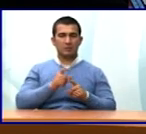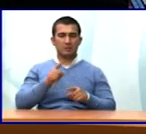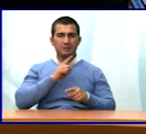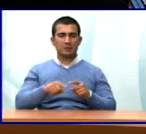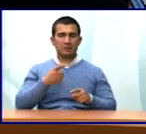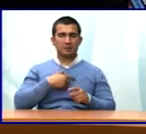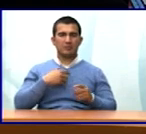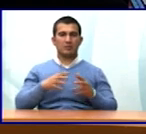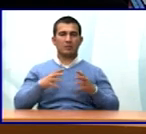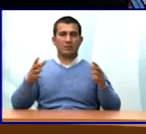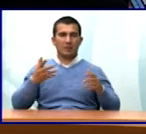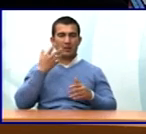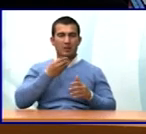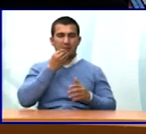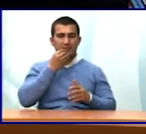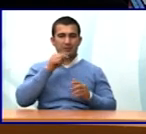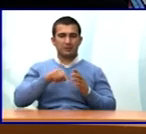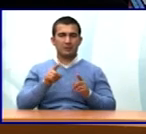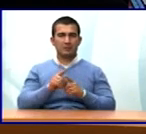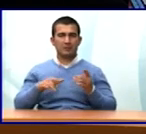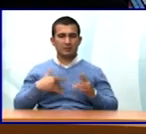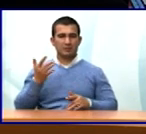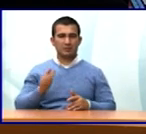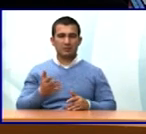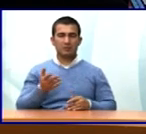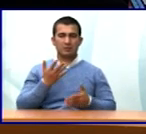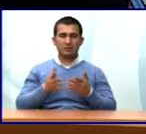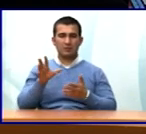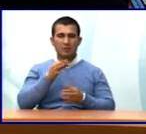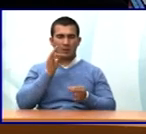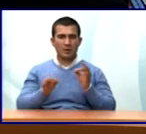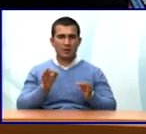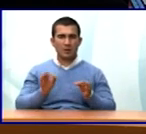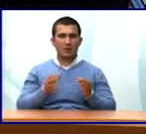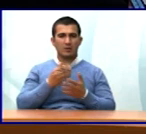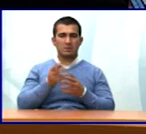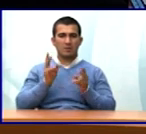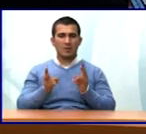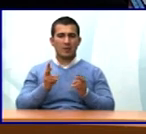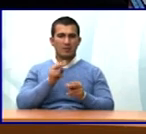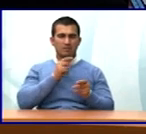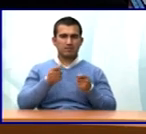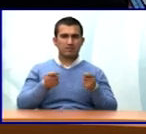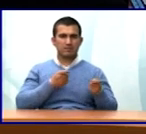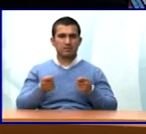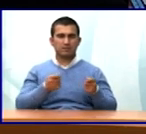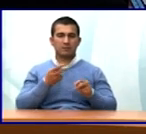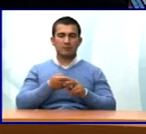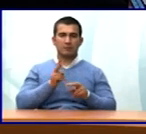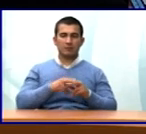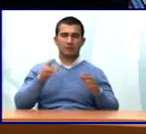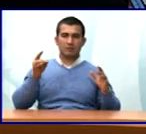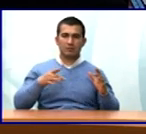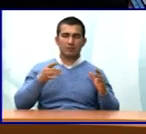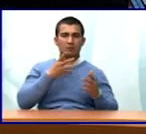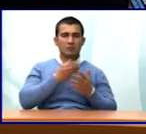yo'qotadi. Iste'molga yaroqsiz bo'lib qoladi. Agar mineral o'g'iti me'yorida, normada solingan bo'lsa, u tarvuz ma'lum